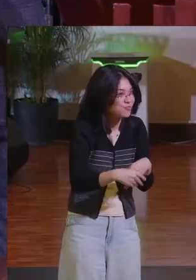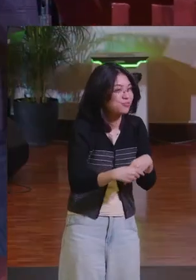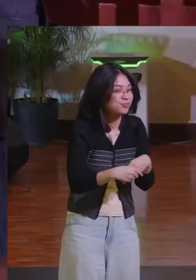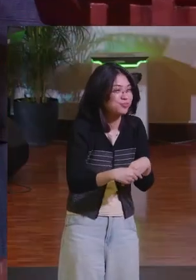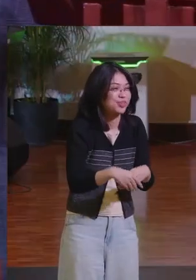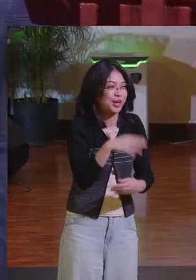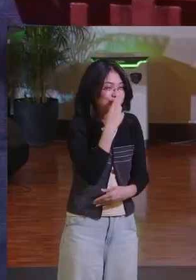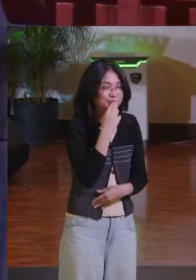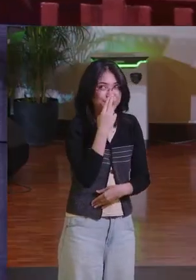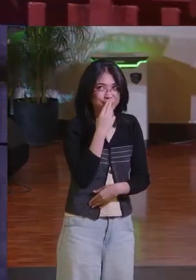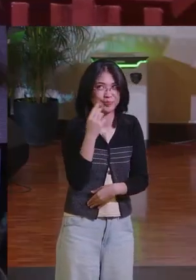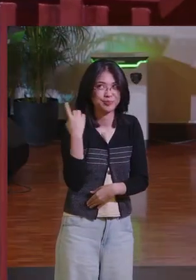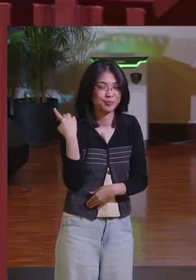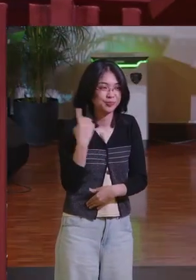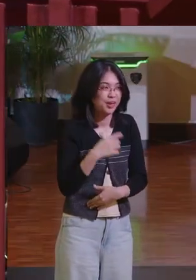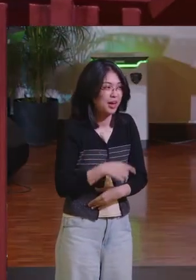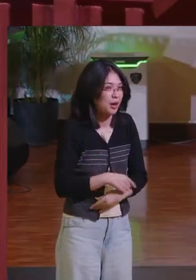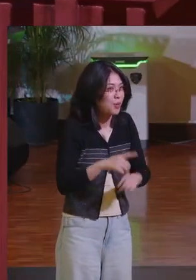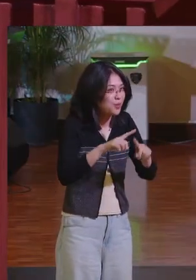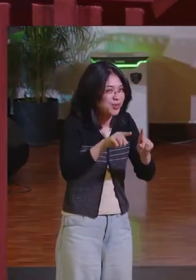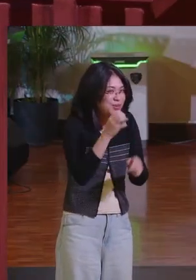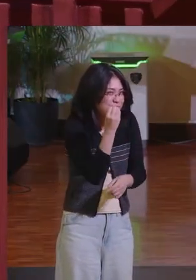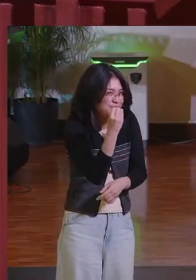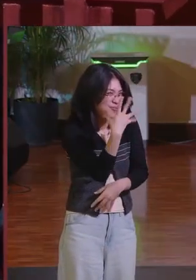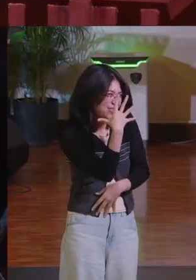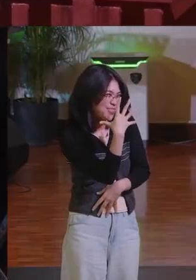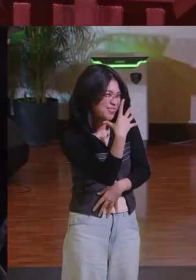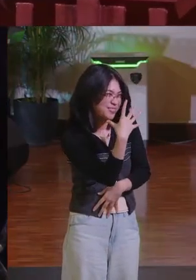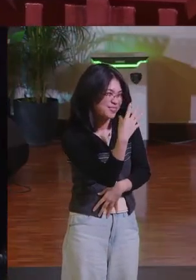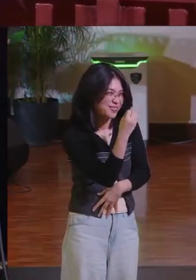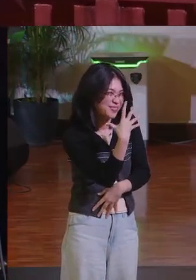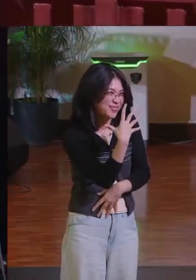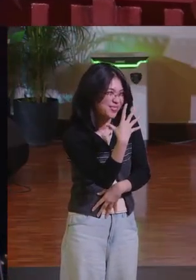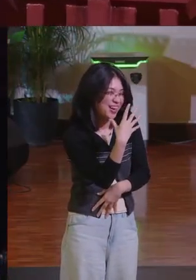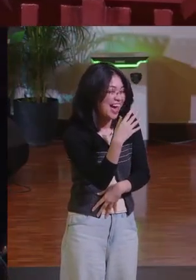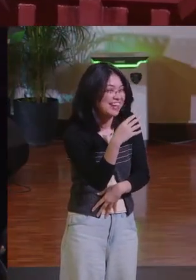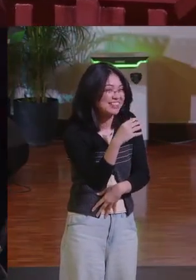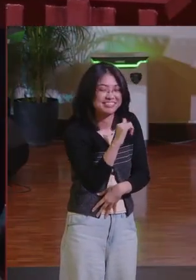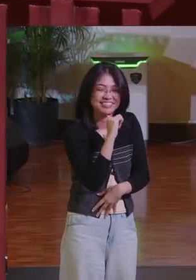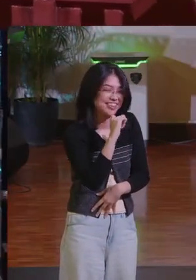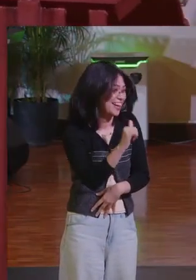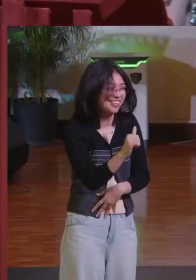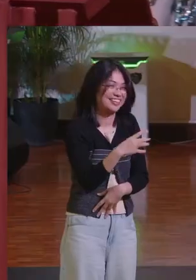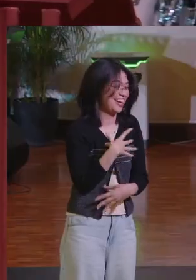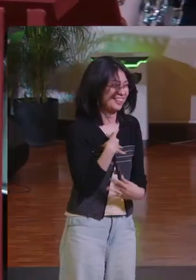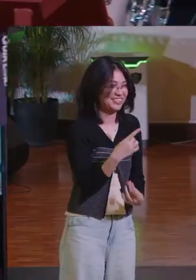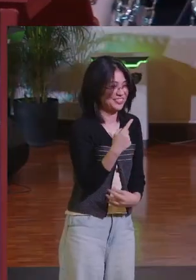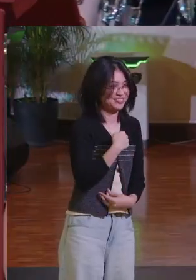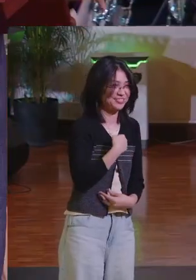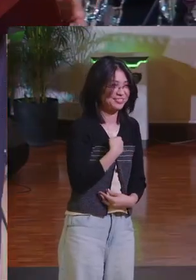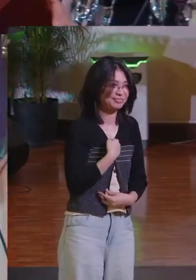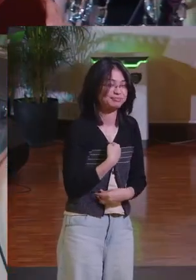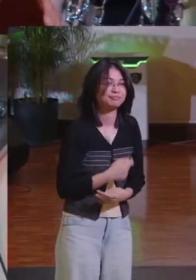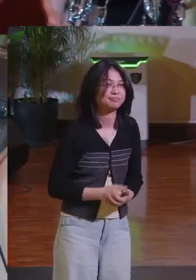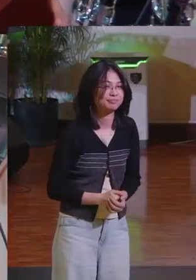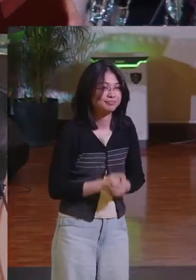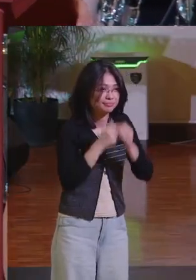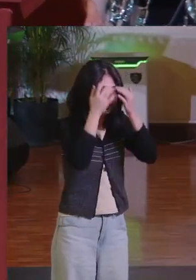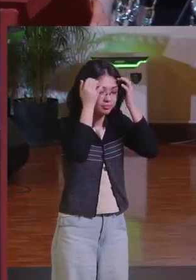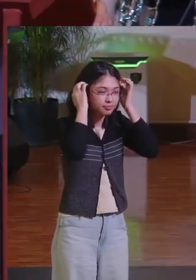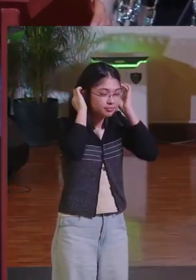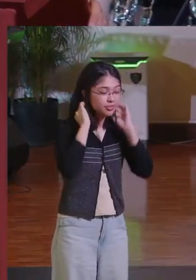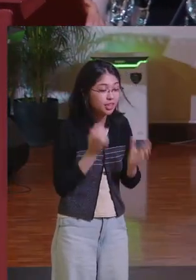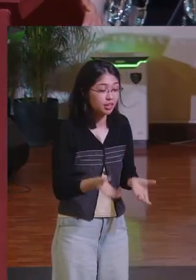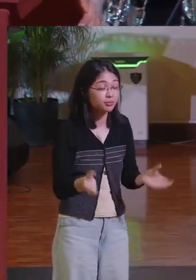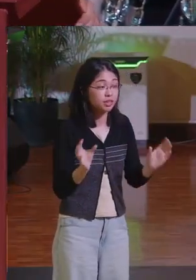Kaso hindi mo gusto ang itsura. At hindi ka rin niya gusto. Diba? Yung circumstances